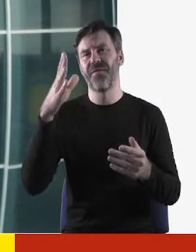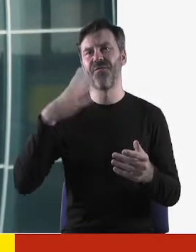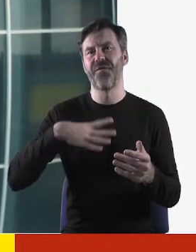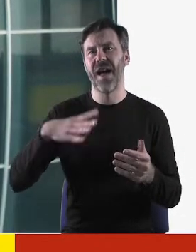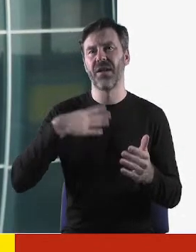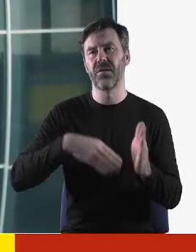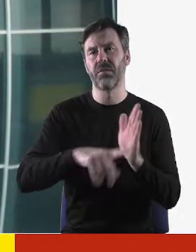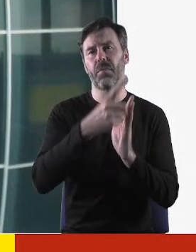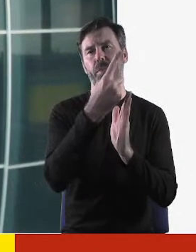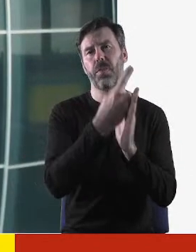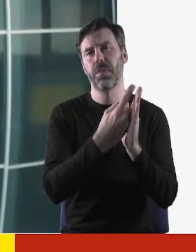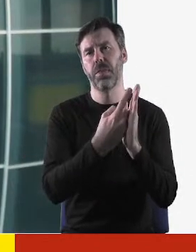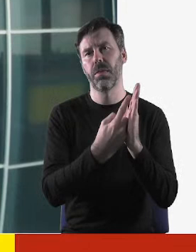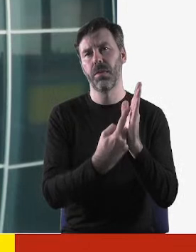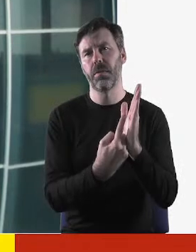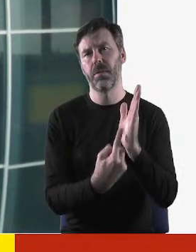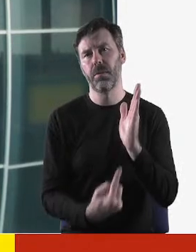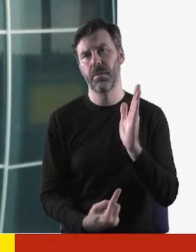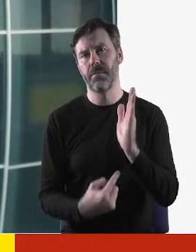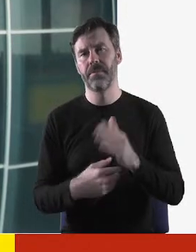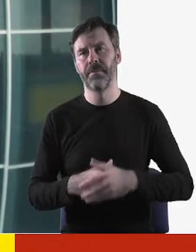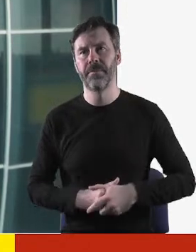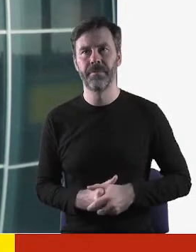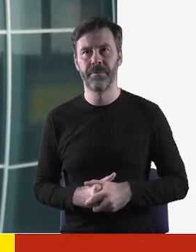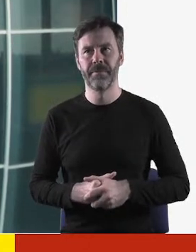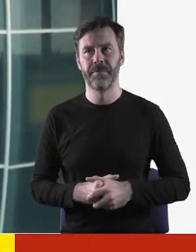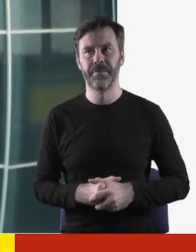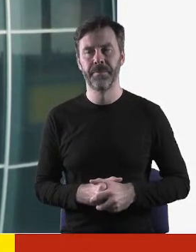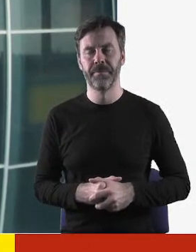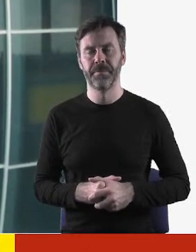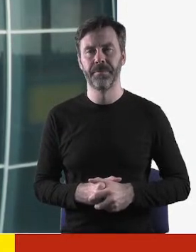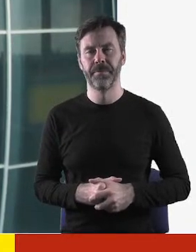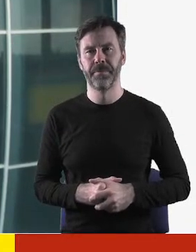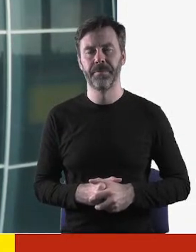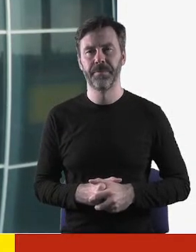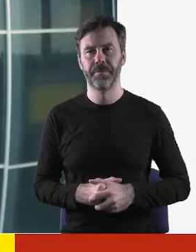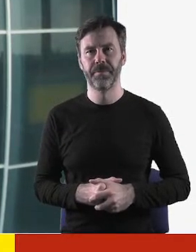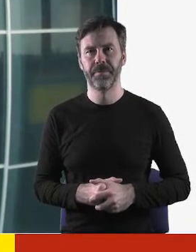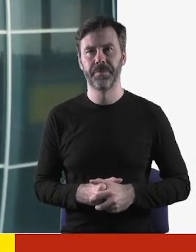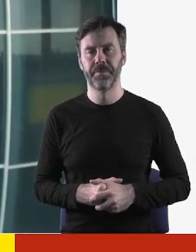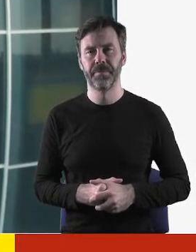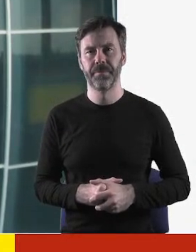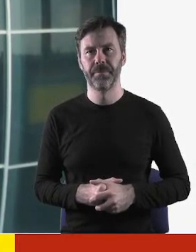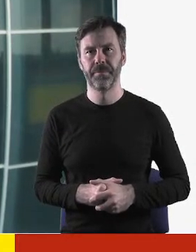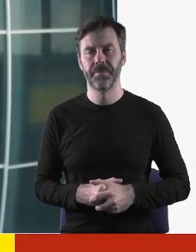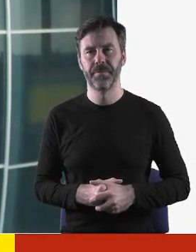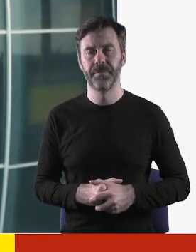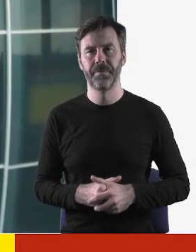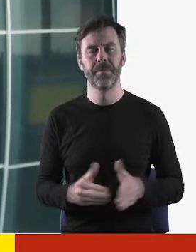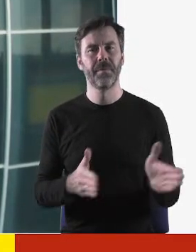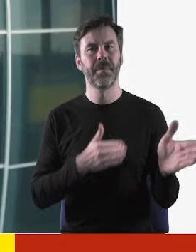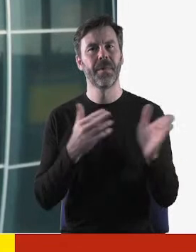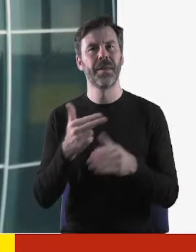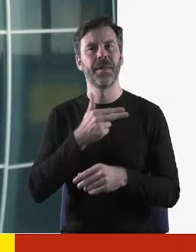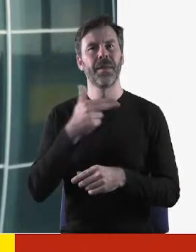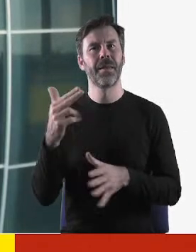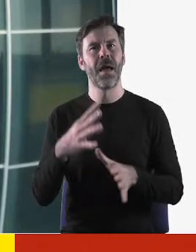traci na wartości. Jeśli chodzi o kwestie połączeń z Toruniem